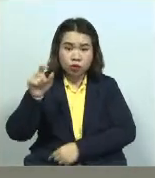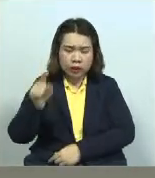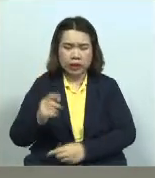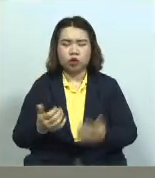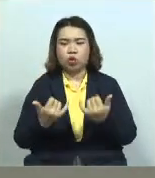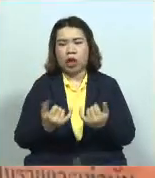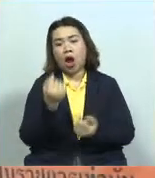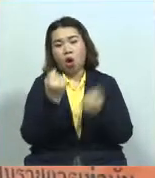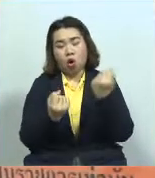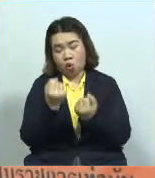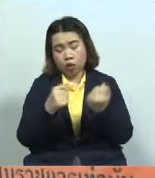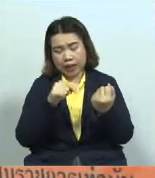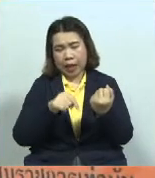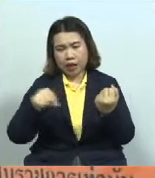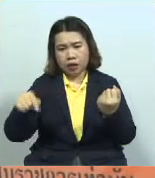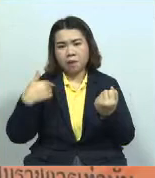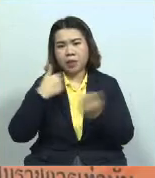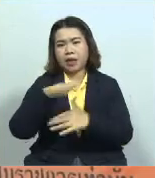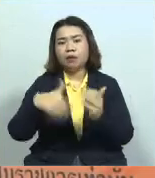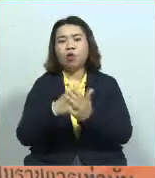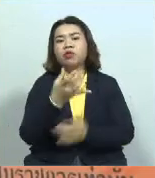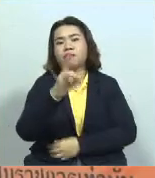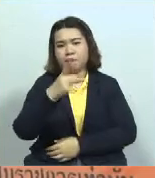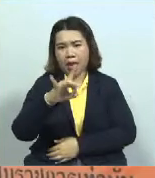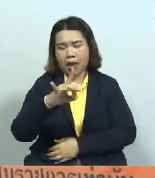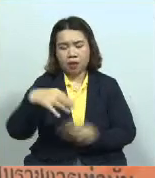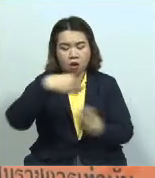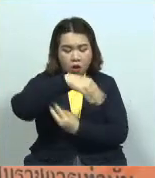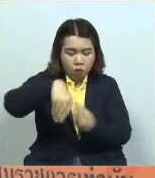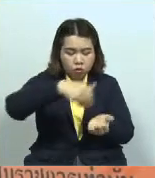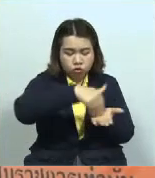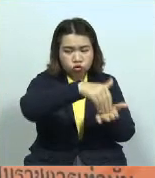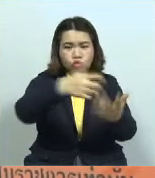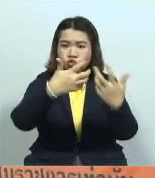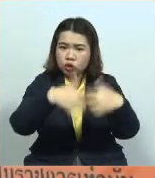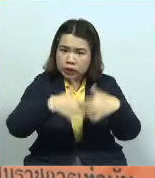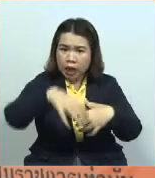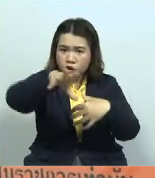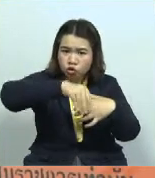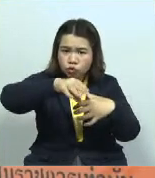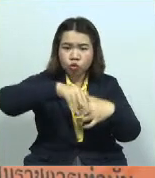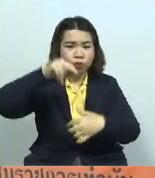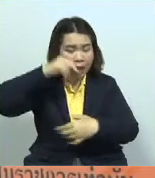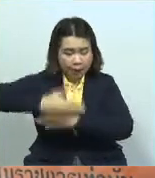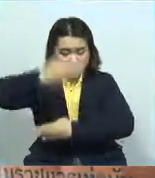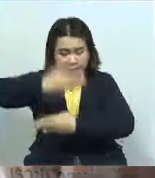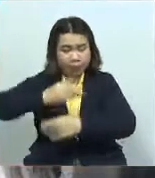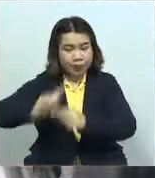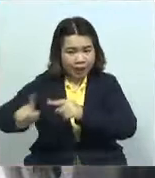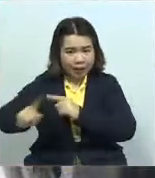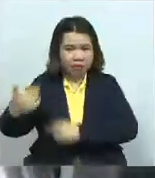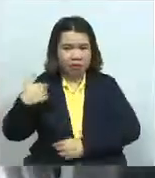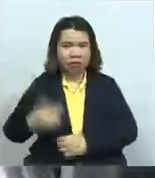มีรถลักษณะดังกล่าว18คันหมุนเวียนประจำตามสถานีสูบน้ำและอุโมงค์ระบายน้ำต่างๆ น้ำท่วม